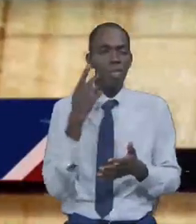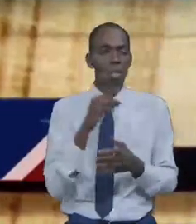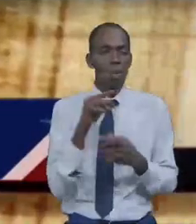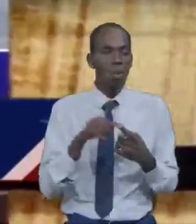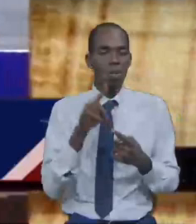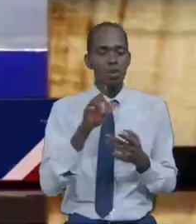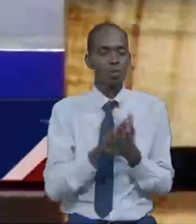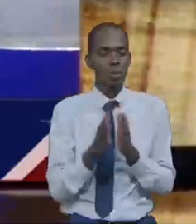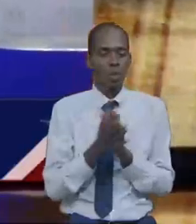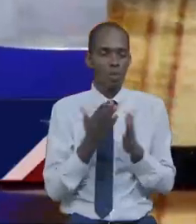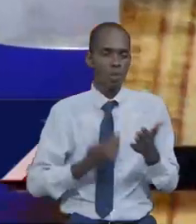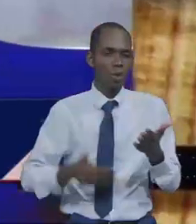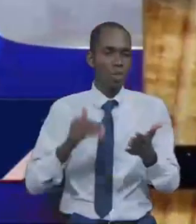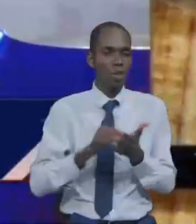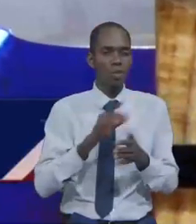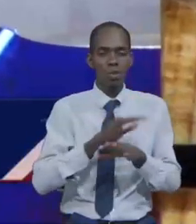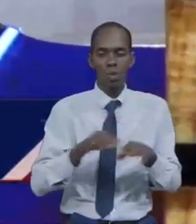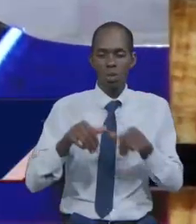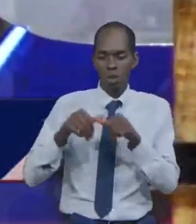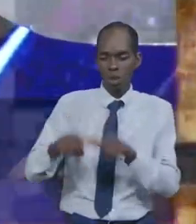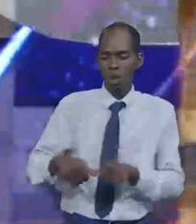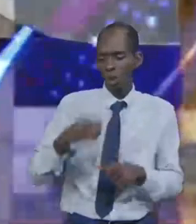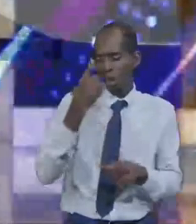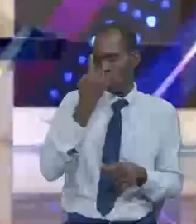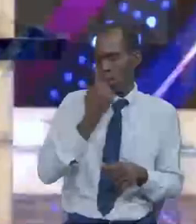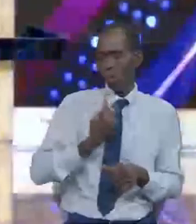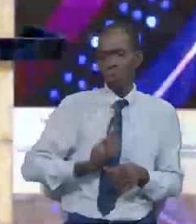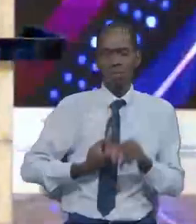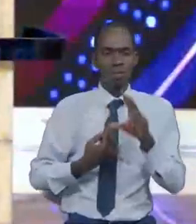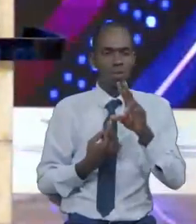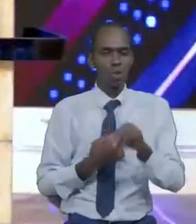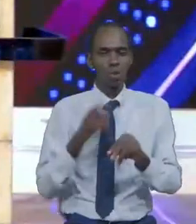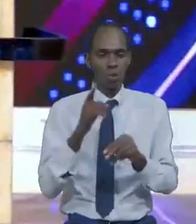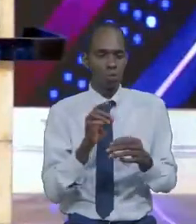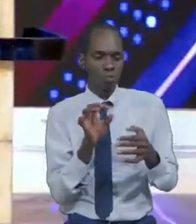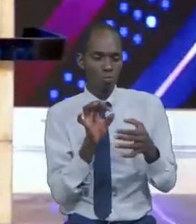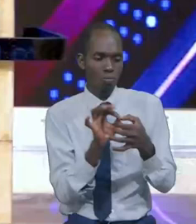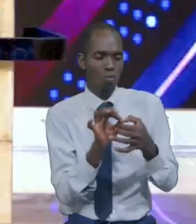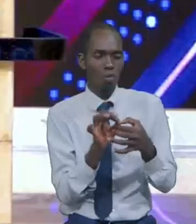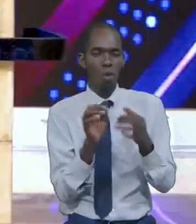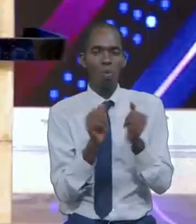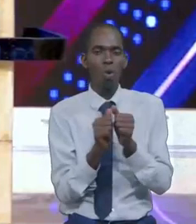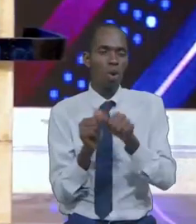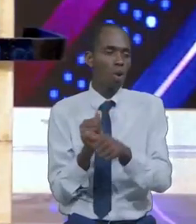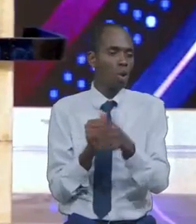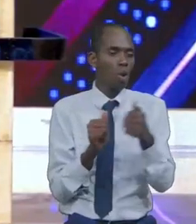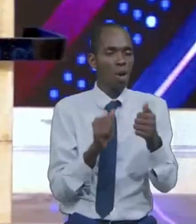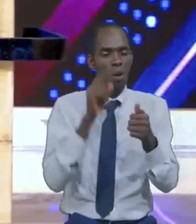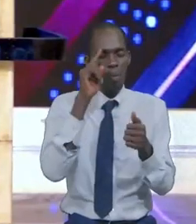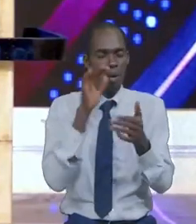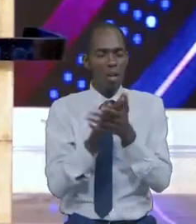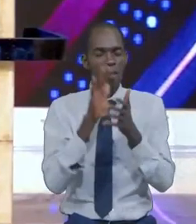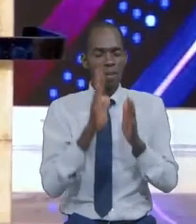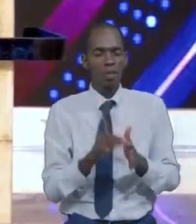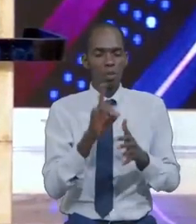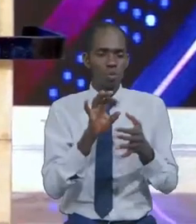rester isolé et tu ne dois pas rester dans l'isolement. Tu te connectes